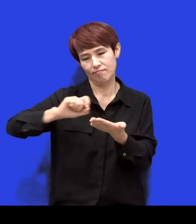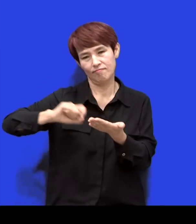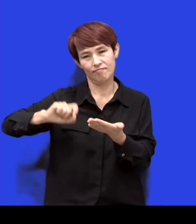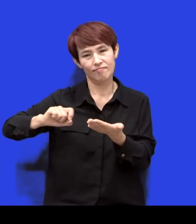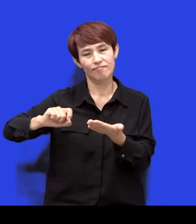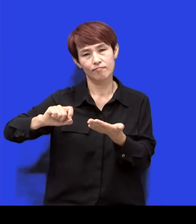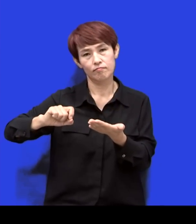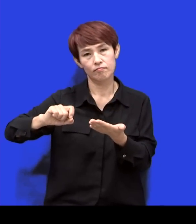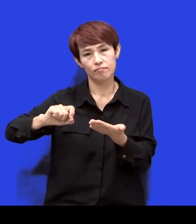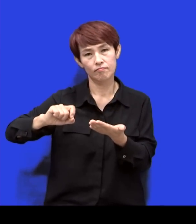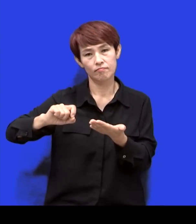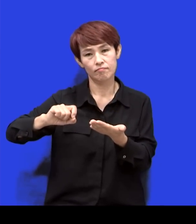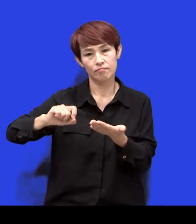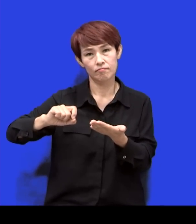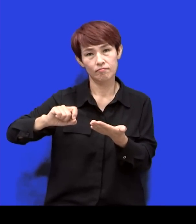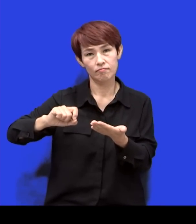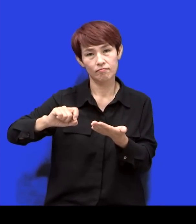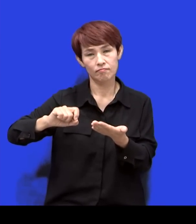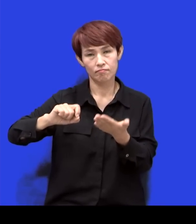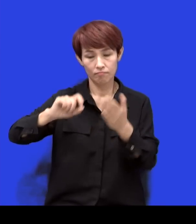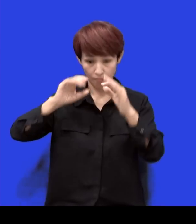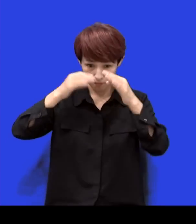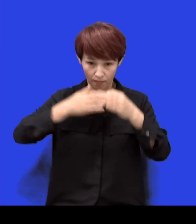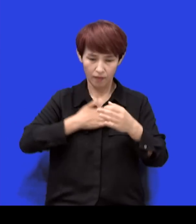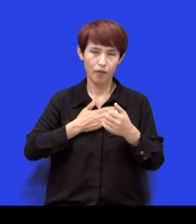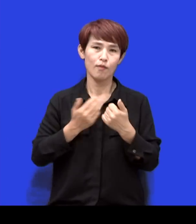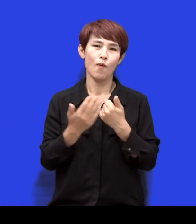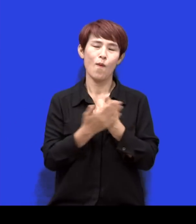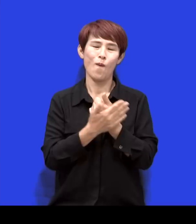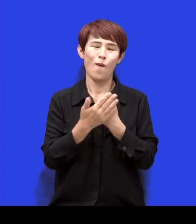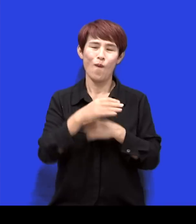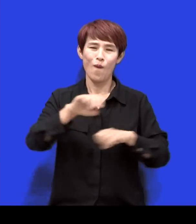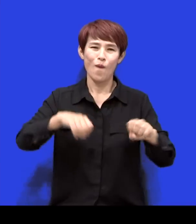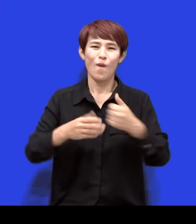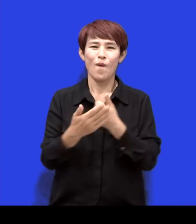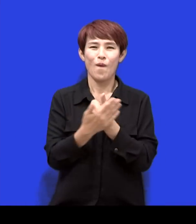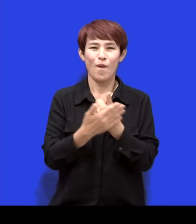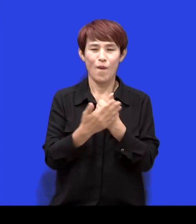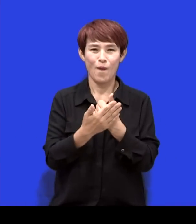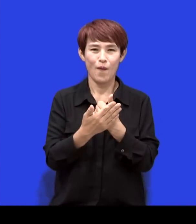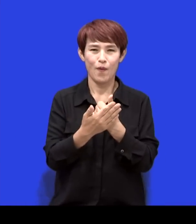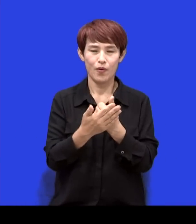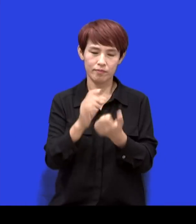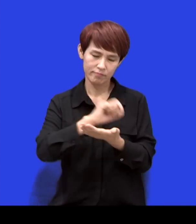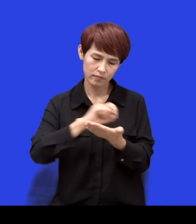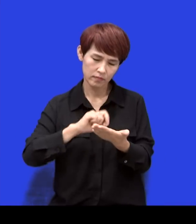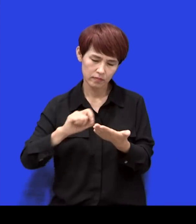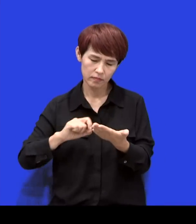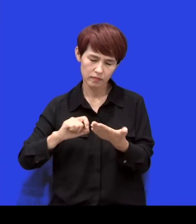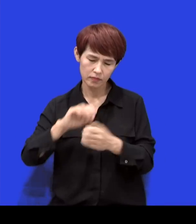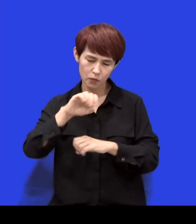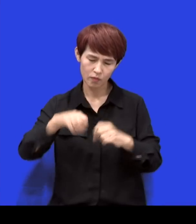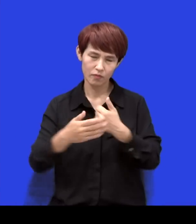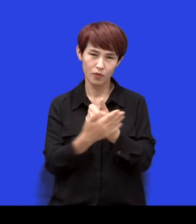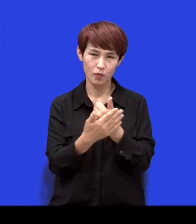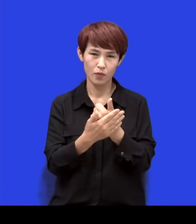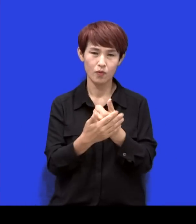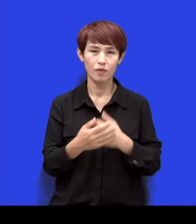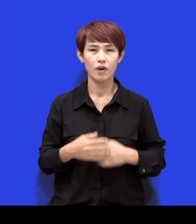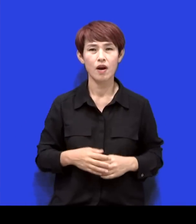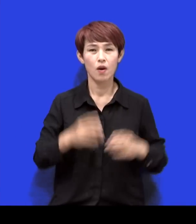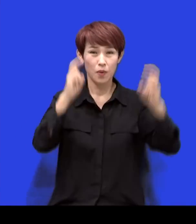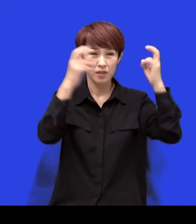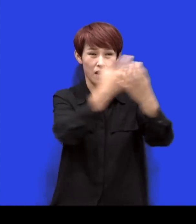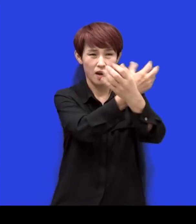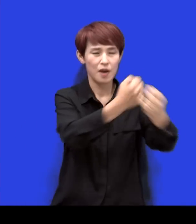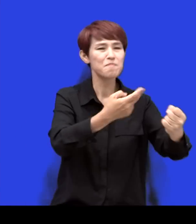예, 그런데 그 쓰면서 저 스스로가 좀 위로를 받았어요. 예, 쓰면서 저 자신을 위로받았어요. 이게 계약을 하고 안 쓰니까